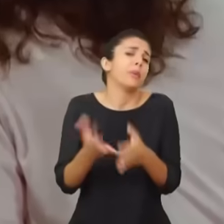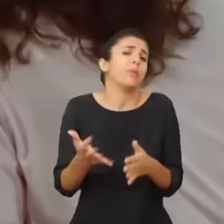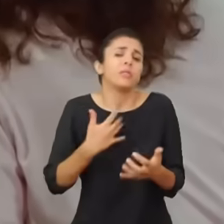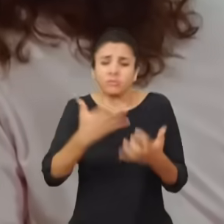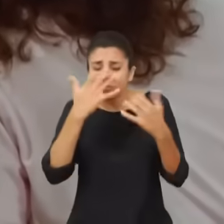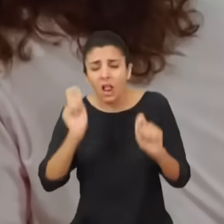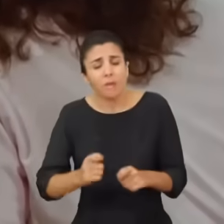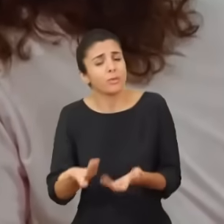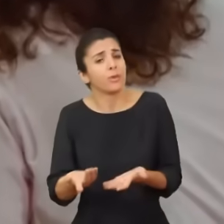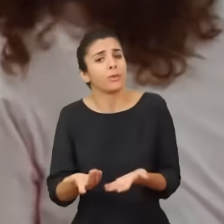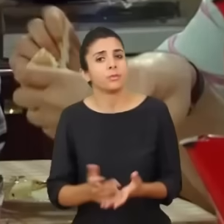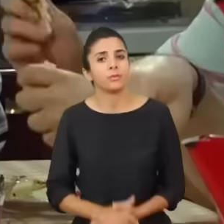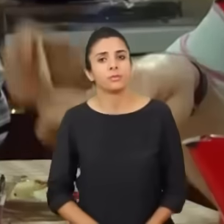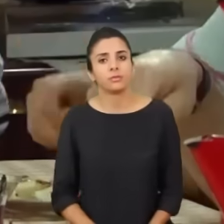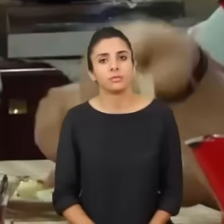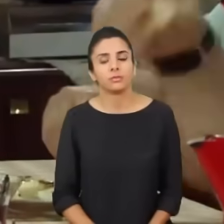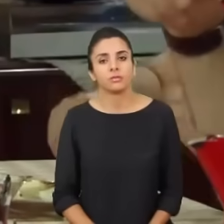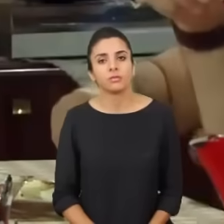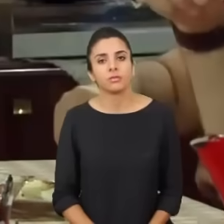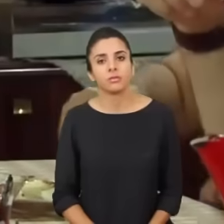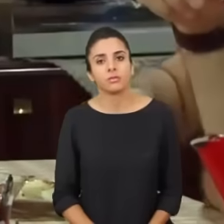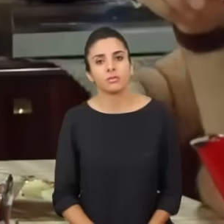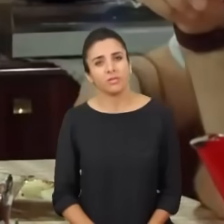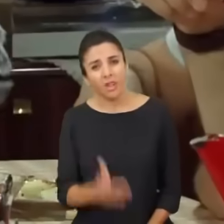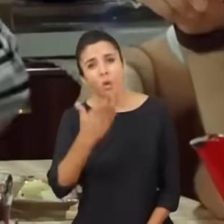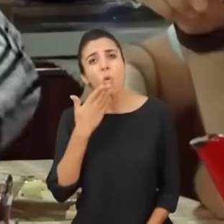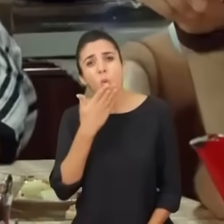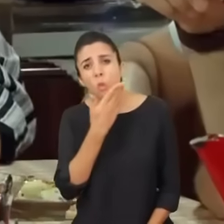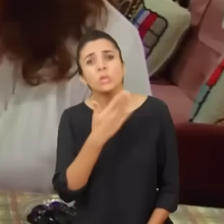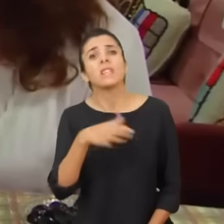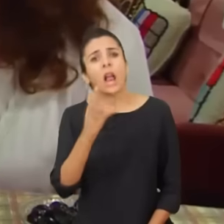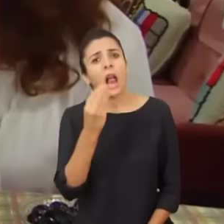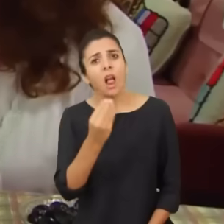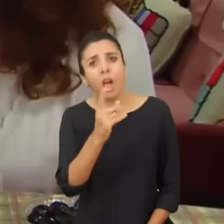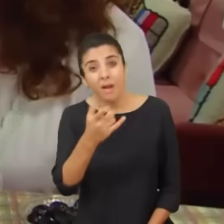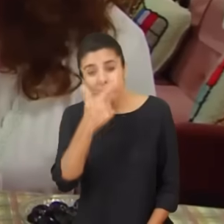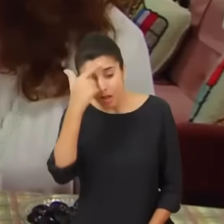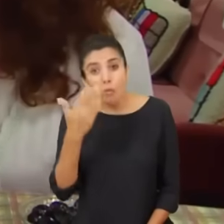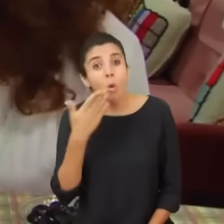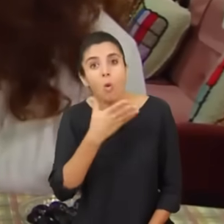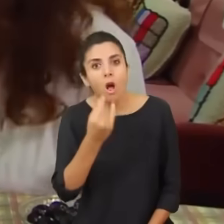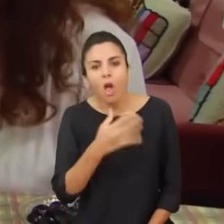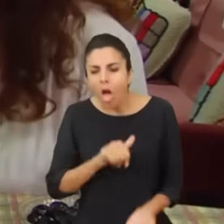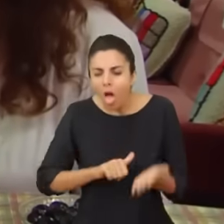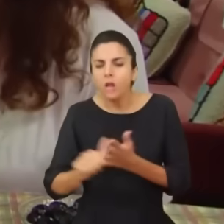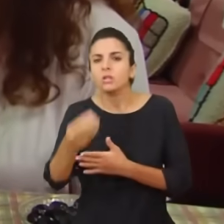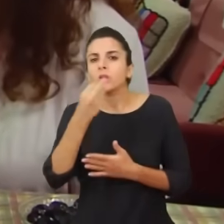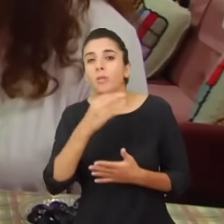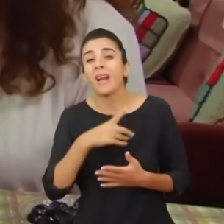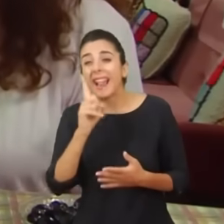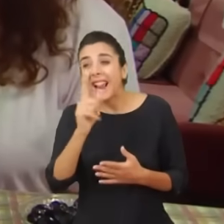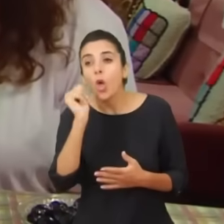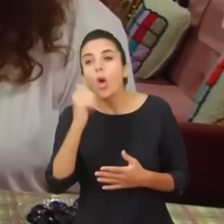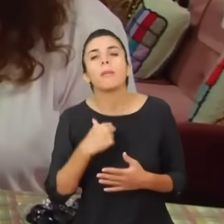bana ya. Size değil ki. Allah Allah, ya iyi ki bu. Oruç tutmuyor ya. Yoksa hepimizi yerdi bu ha. Allah Allah, enişte ben ilk gün diye tutmuyorum